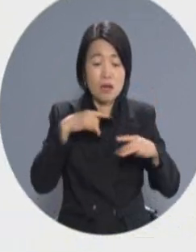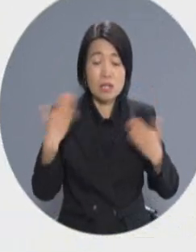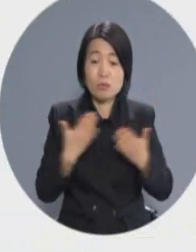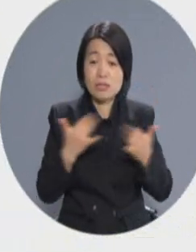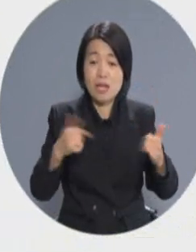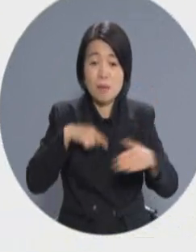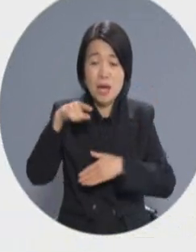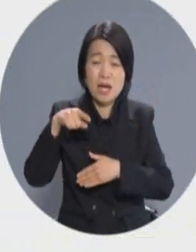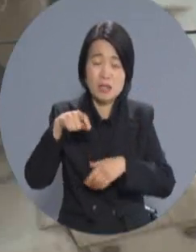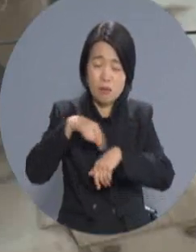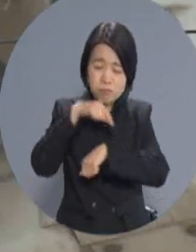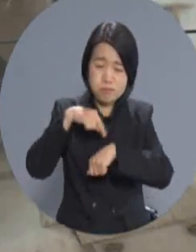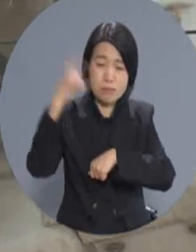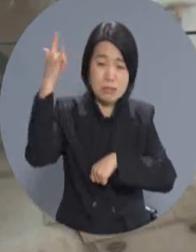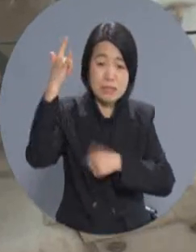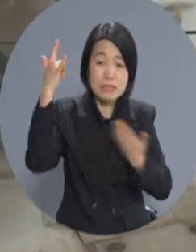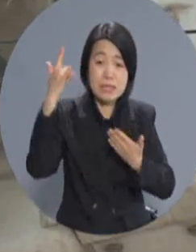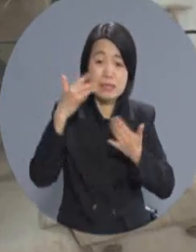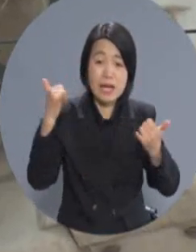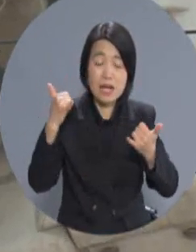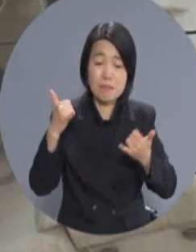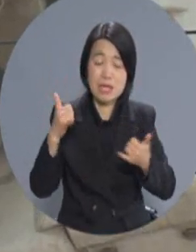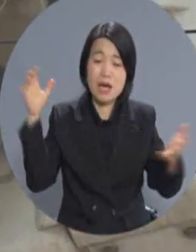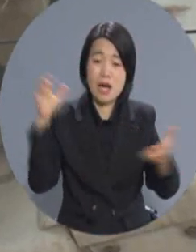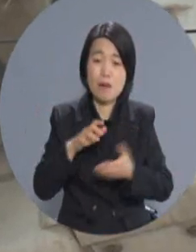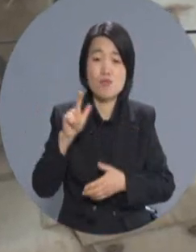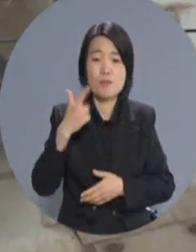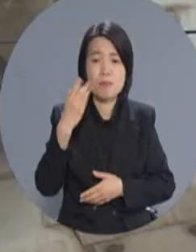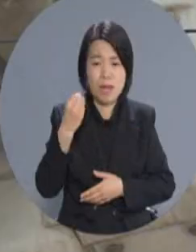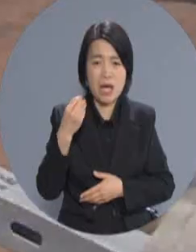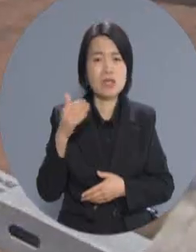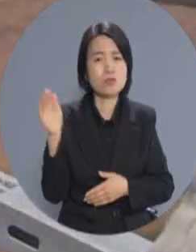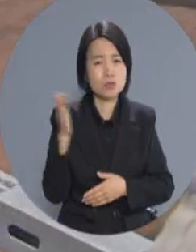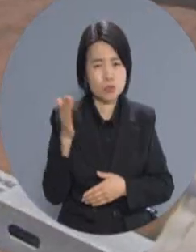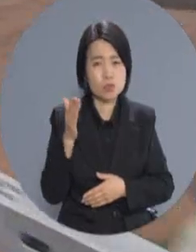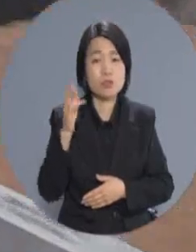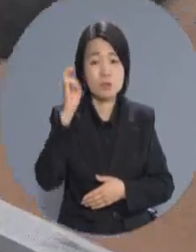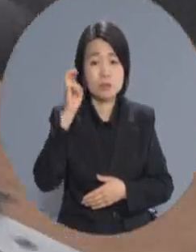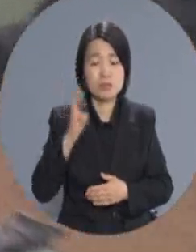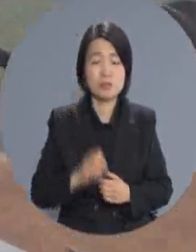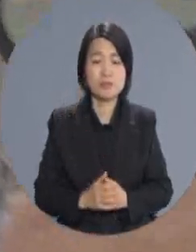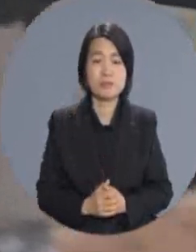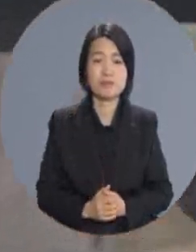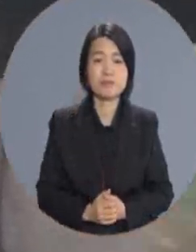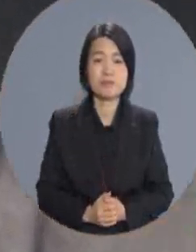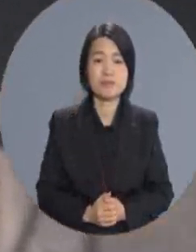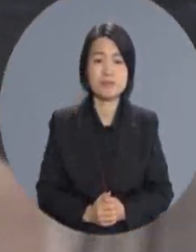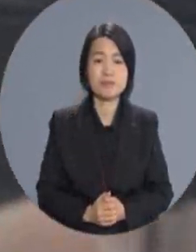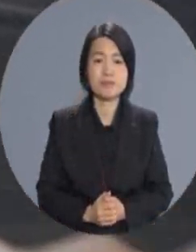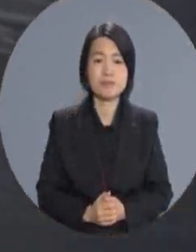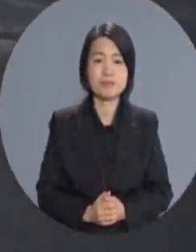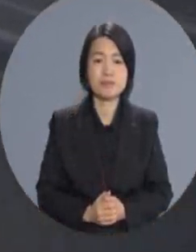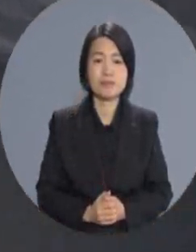노동자처럼 밖에서 장시간 일하는 노동자들이 600만 명에 달할 것으로 추산하고 있습니다. MBC 뉴스 임지은입니다.